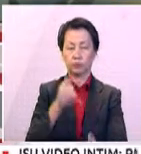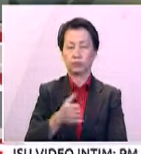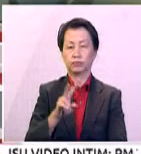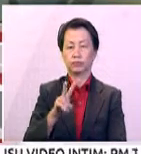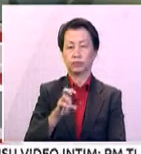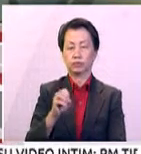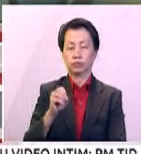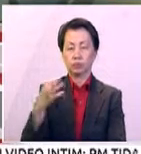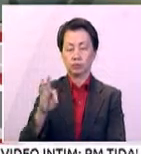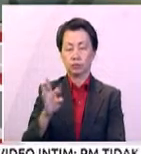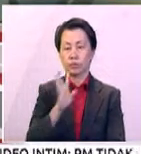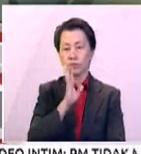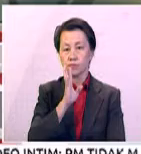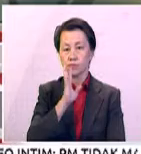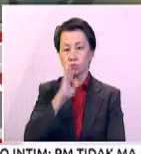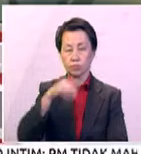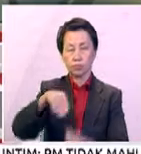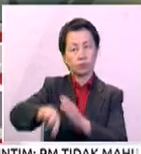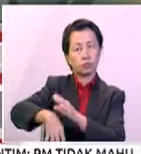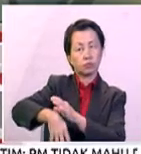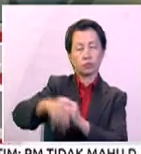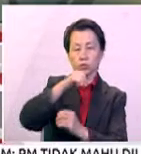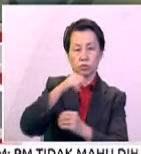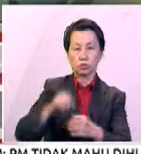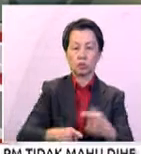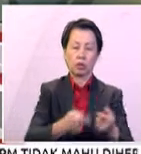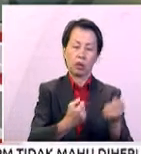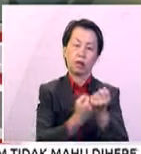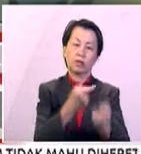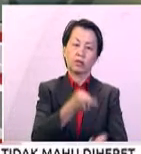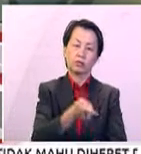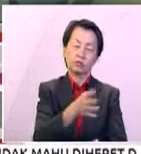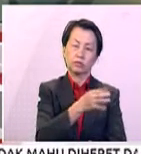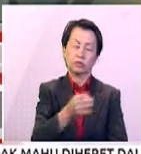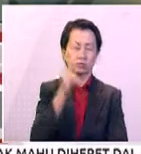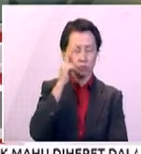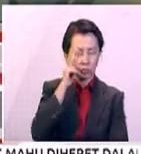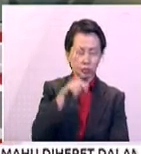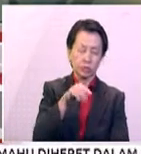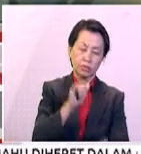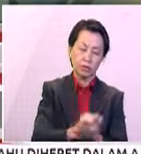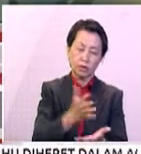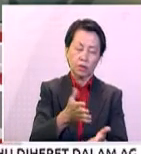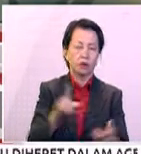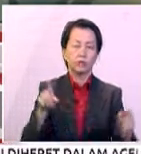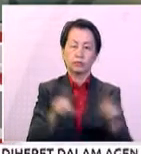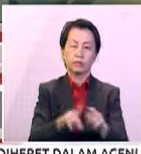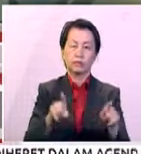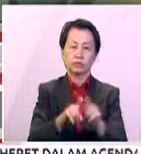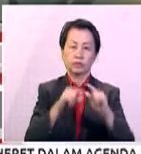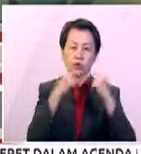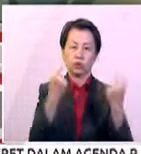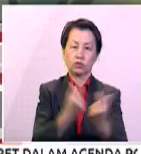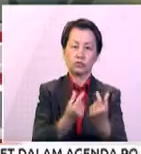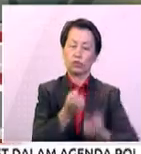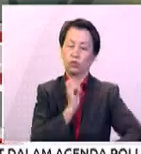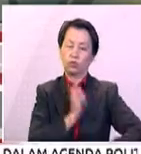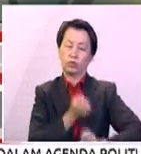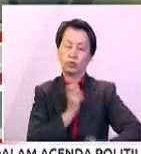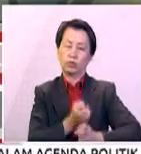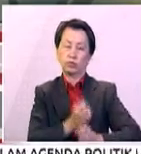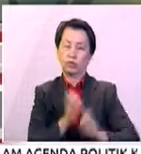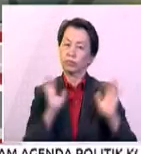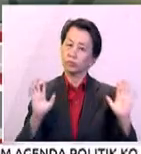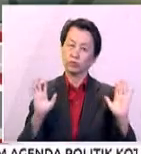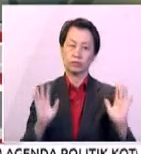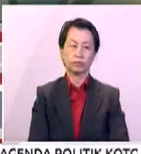2019 itu sebaliknya menyifatkan undian tidak memihak kepada mereka dan menganggap ia sebagai kumpulan sukar.